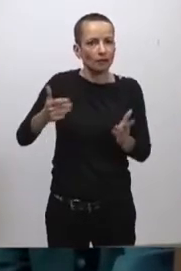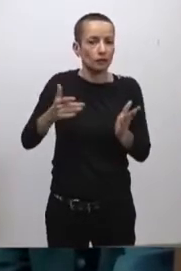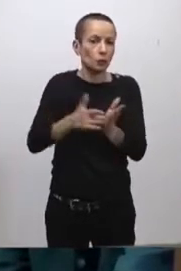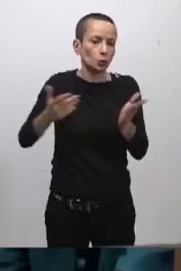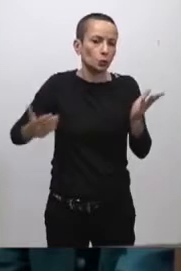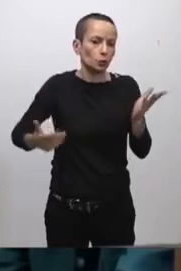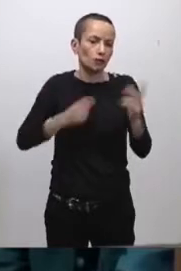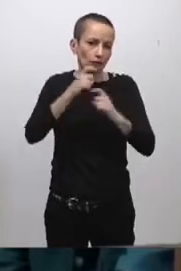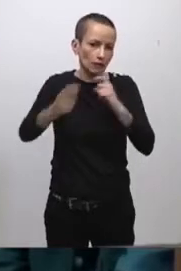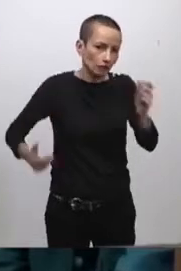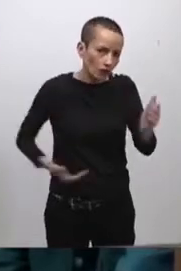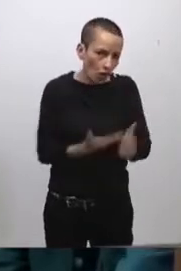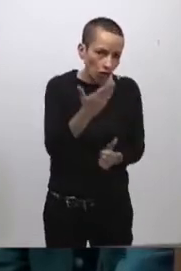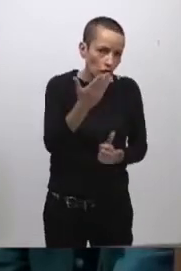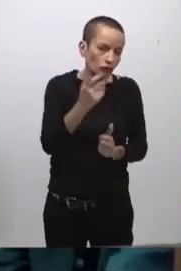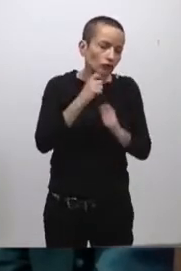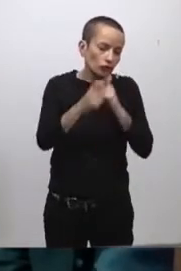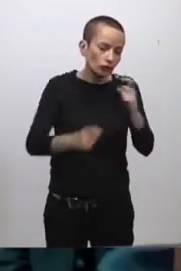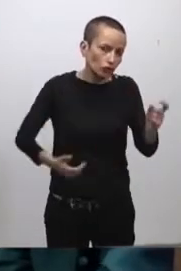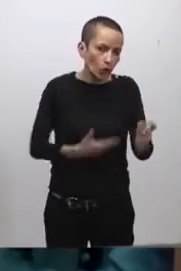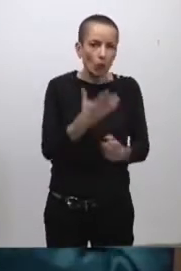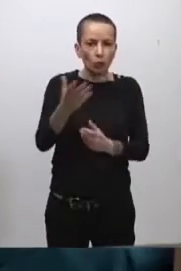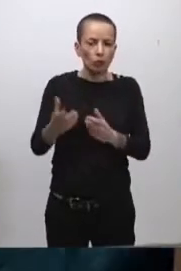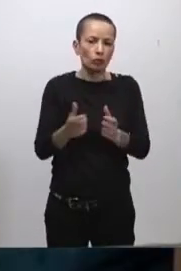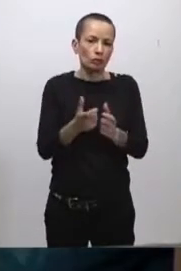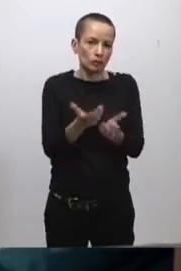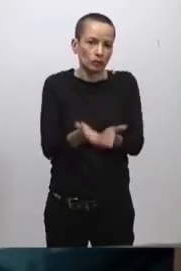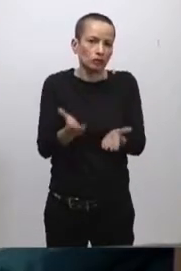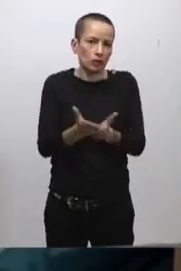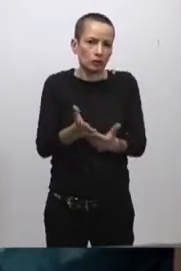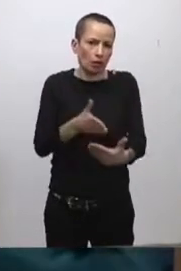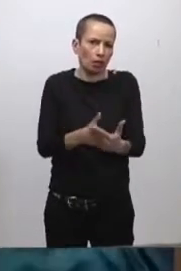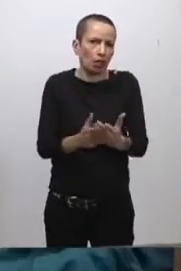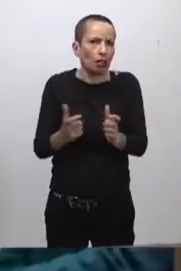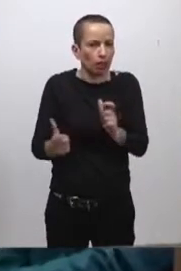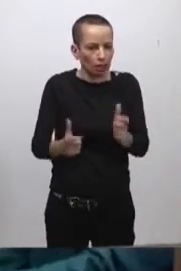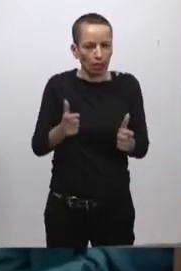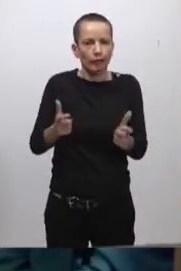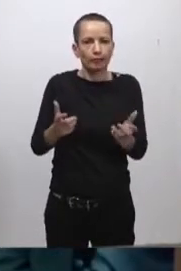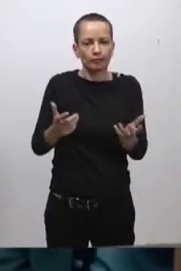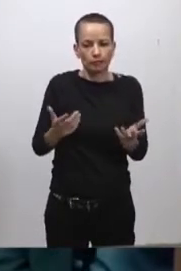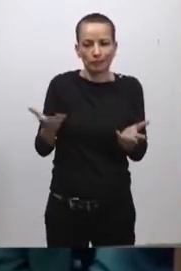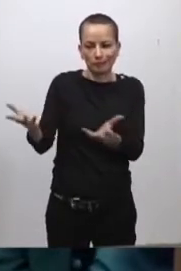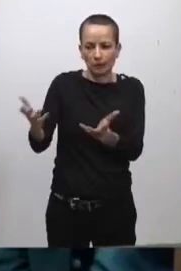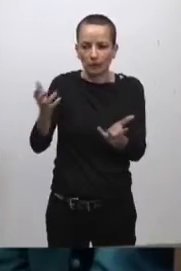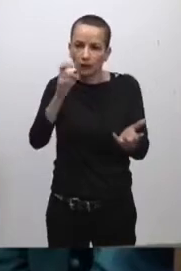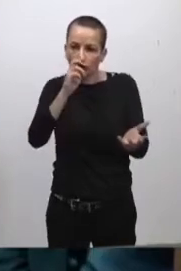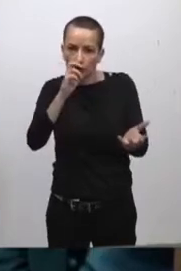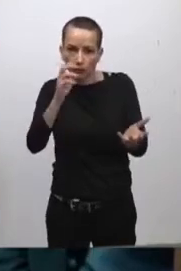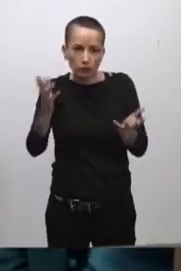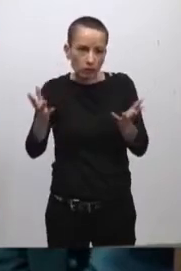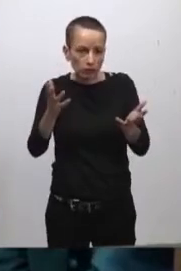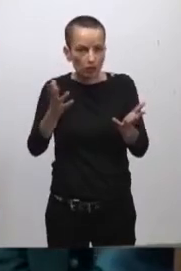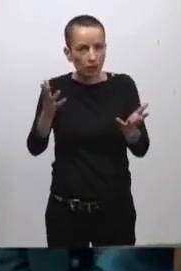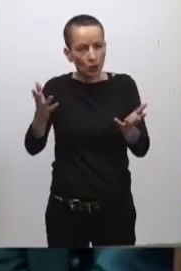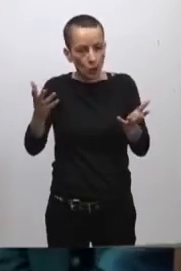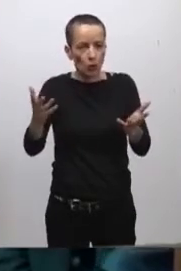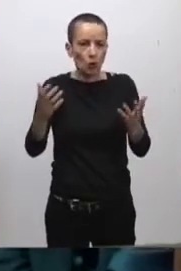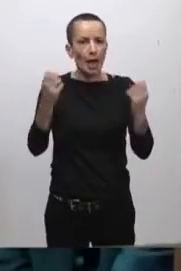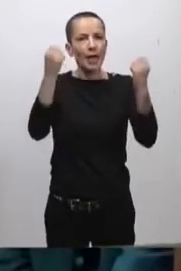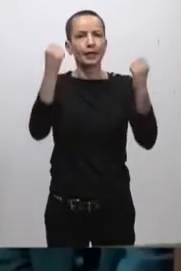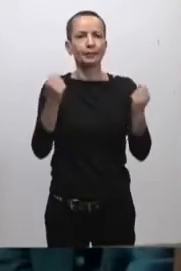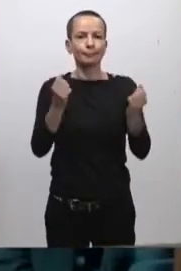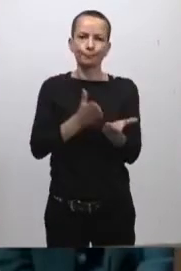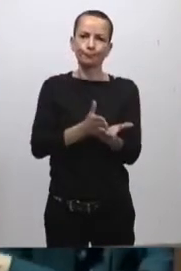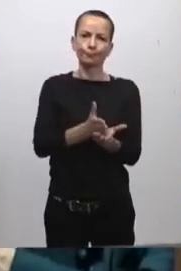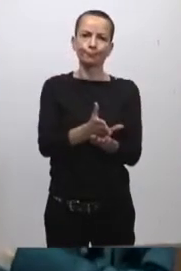violences ou de difficultés et qui cherchent du coup à retrouver un chemin plus serein dans